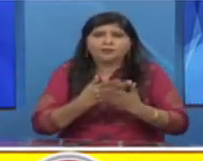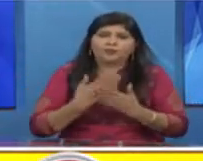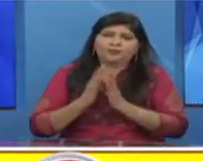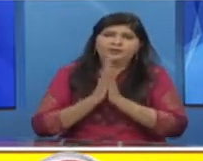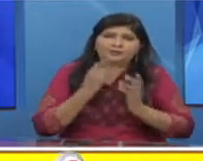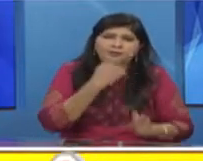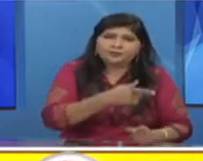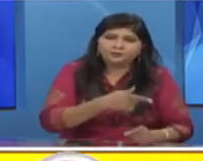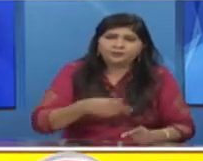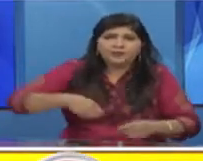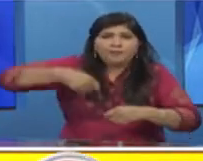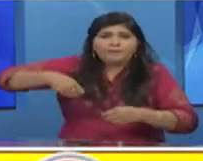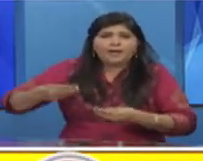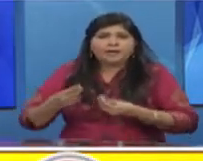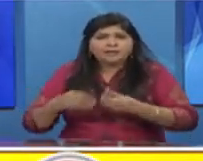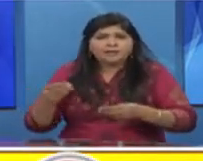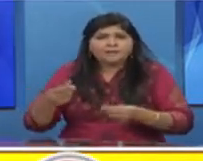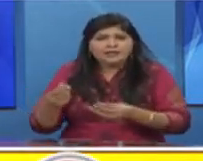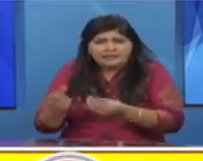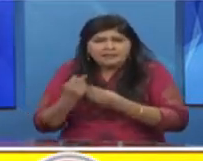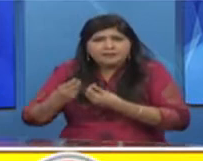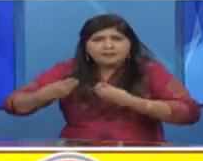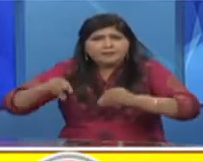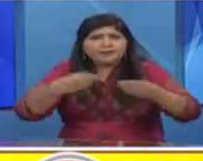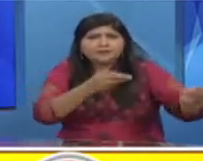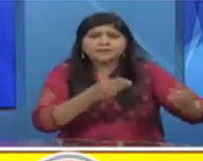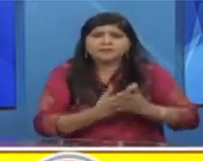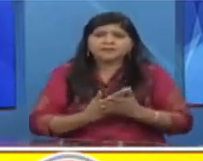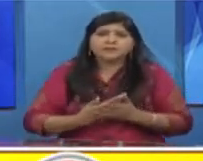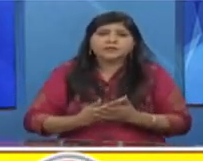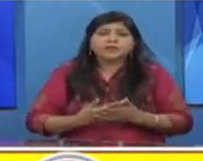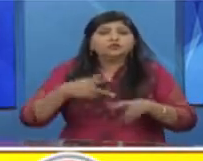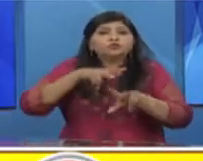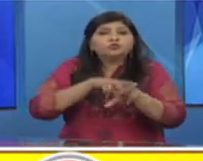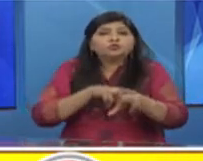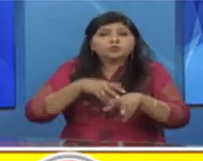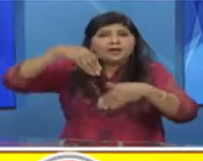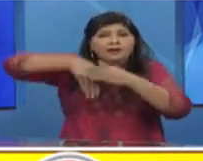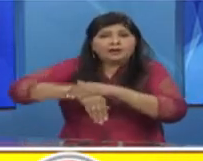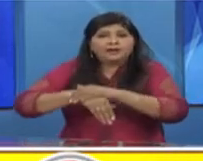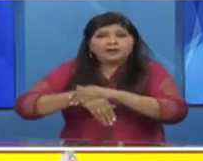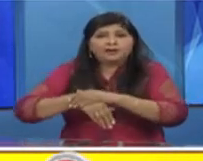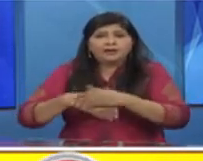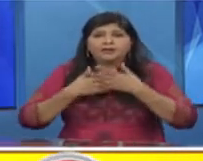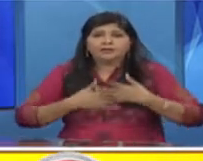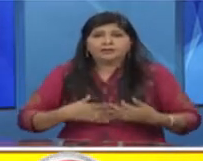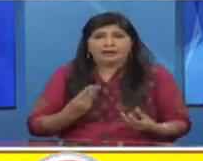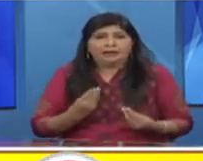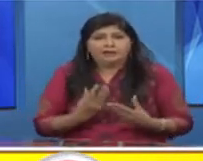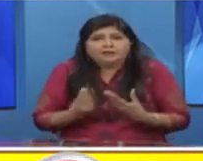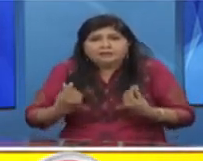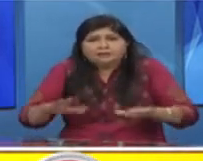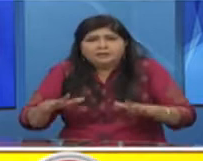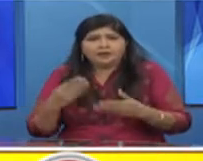और प्रतिनिधियों को बेचे। इन बैग्स में जूते डाल अपने साथ रखने से डेलीगेट्स के मन से